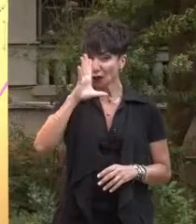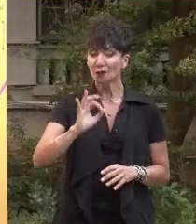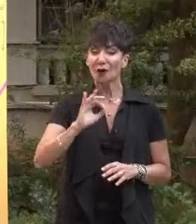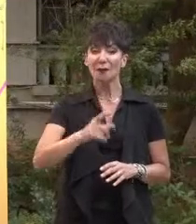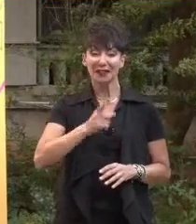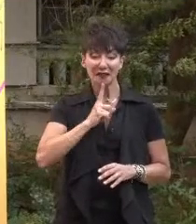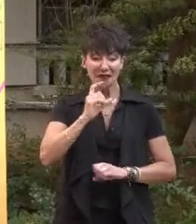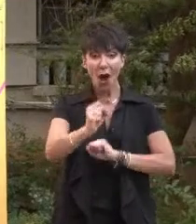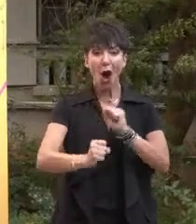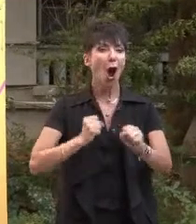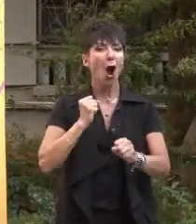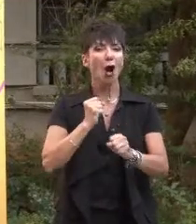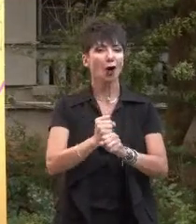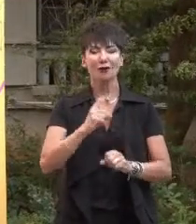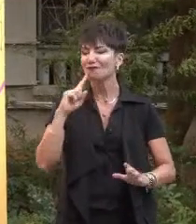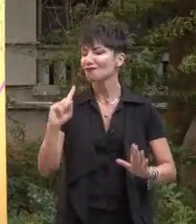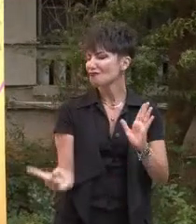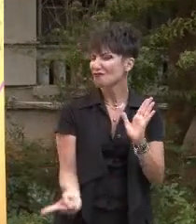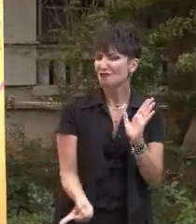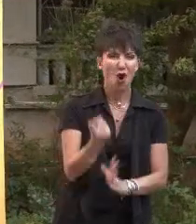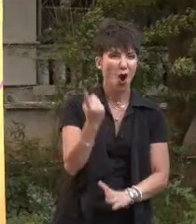χρονιά με μια πρωτοφανή